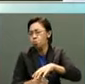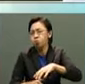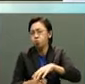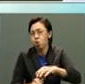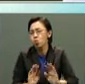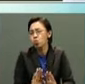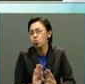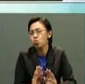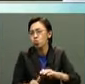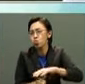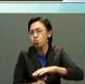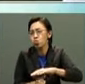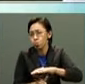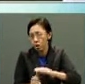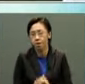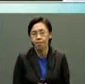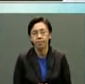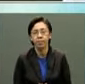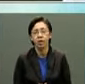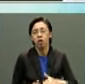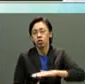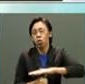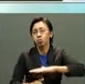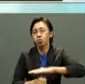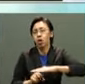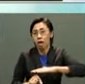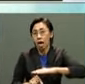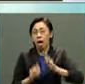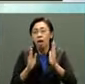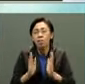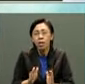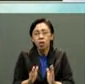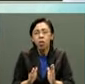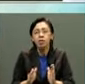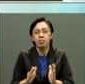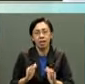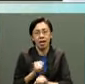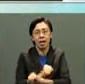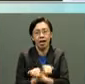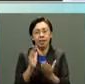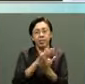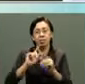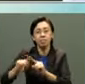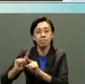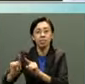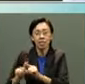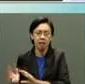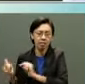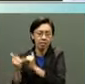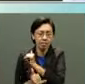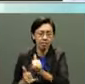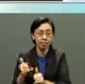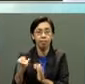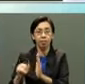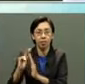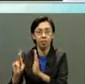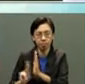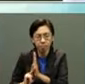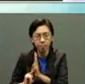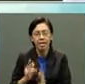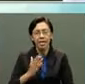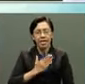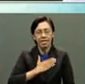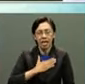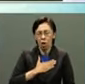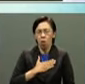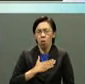เขาไว้นะครับในพื้นที่ของเราซึ่งเป็นคนต่างด้าวที่เข้ามาประเทศไทยแบบผิดกฎหมายแต่เราก็ยังมีเรื่อง